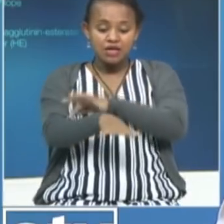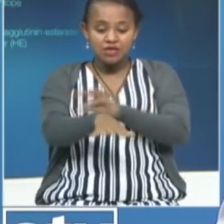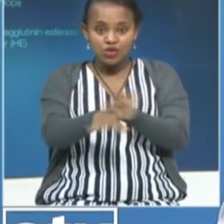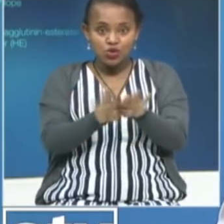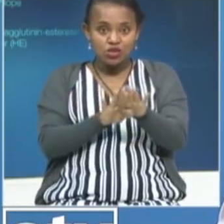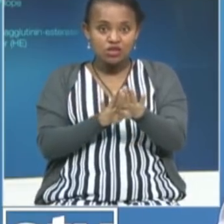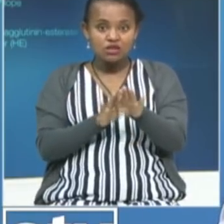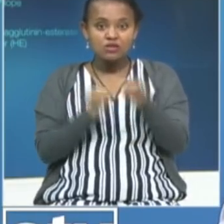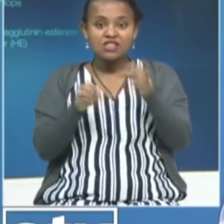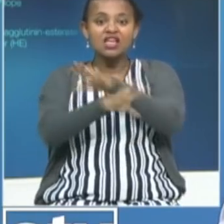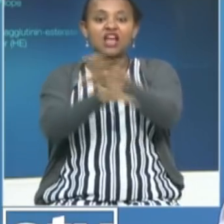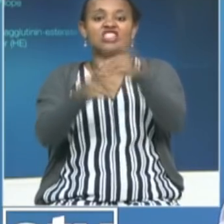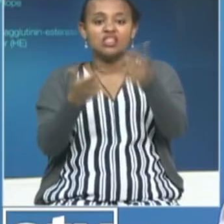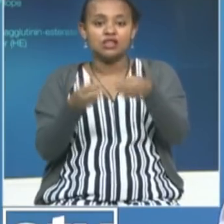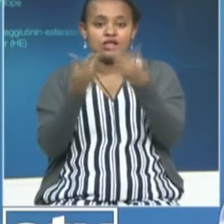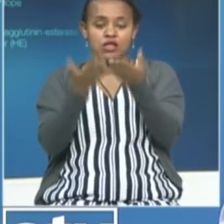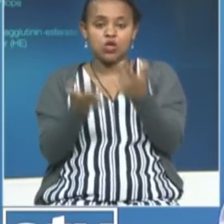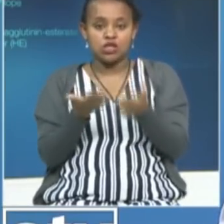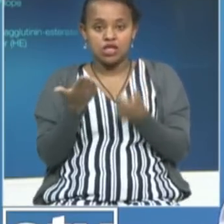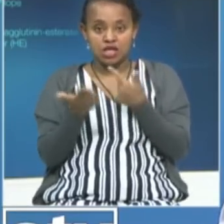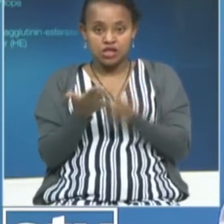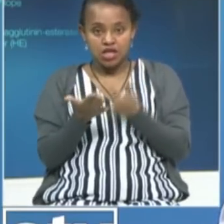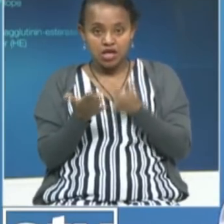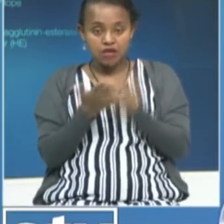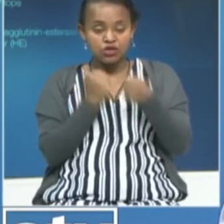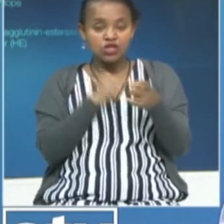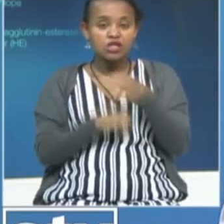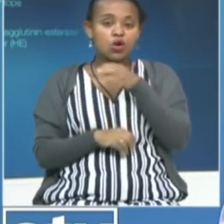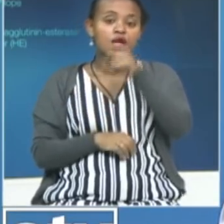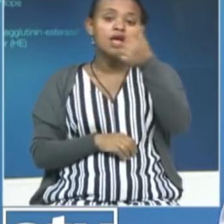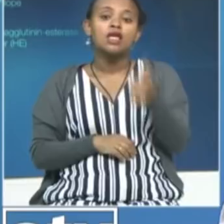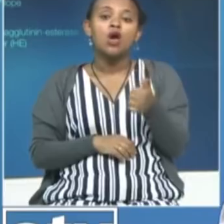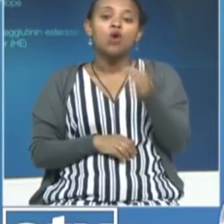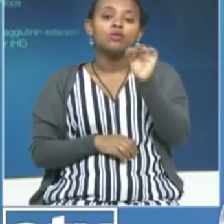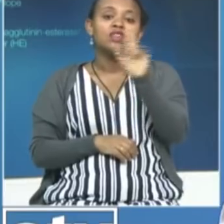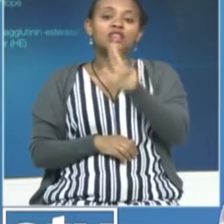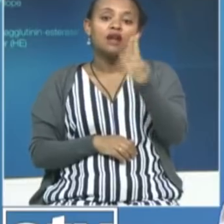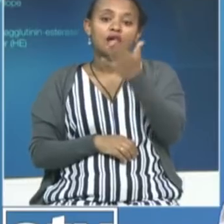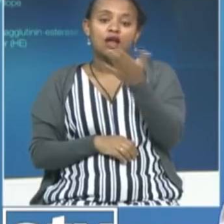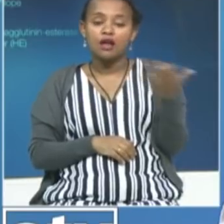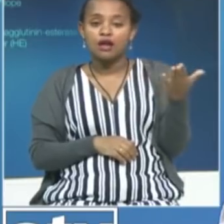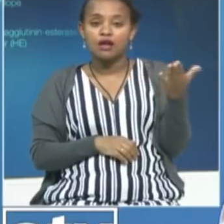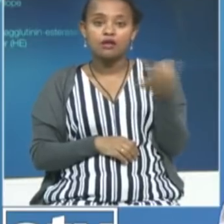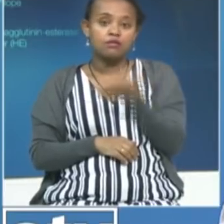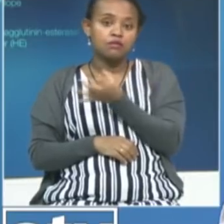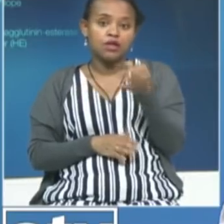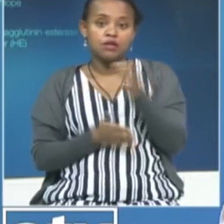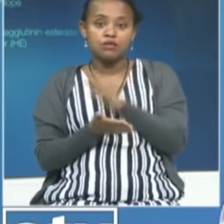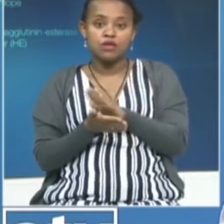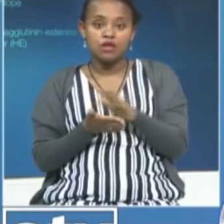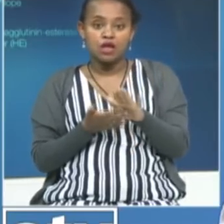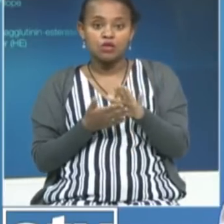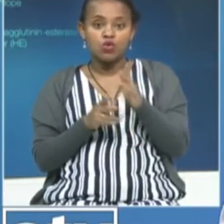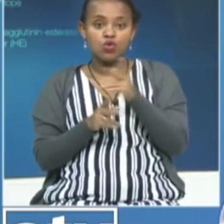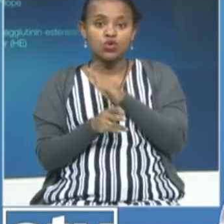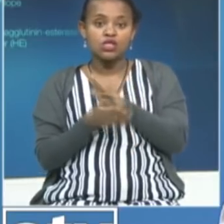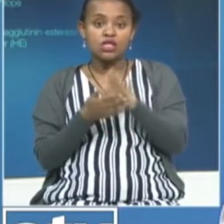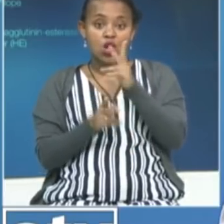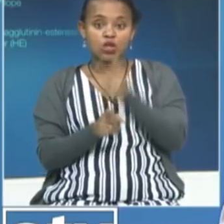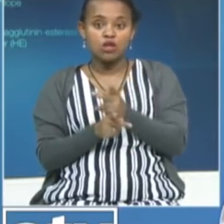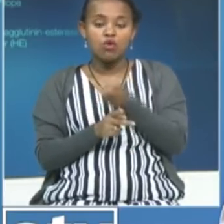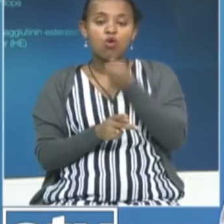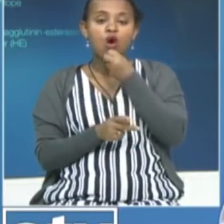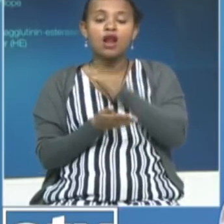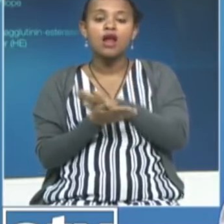የመሰራጨት እድል እንሰጠዋለን። ስለዚህ እሱ ብቻ ሳይሆን የትኛውም ጥሬ ነገር ወይ በደንብ ታጥቦ ንጽህናውን ጠብቆ